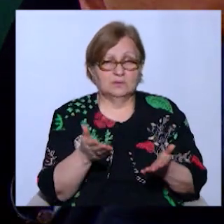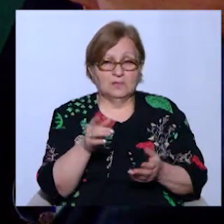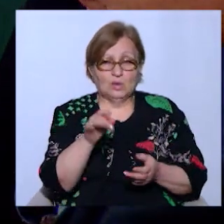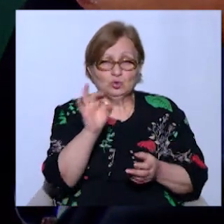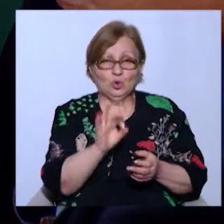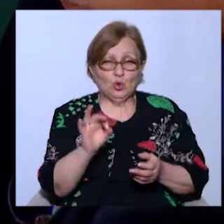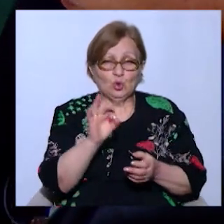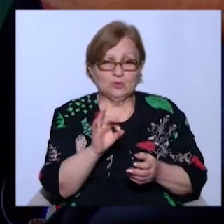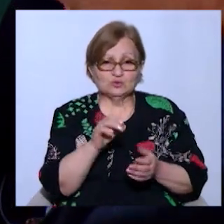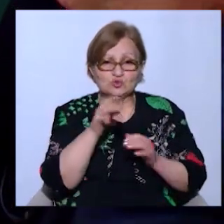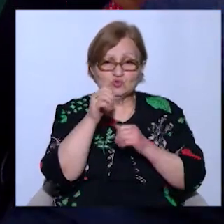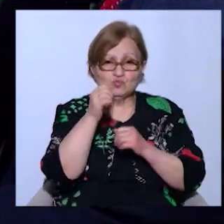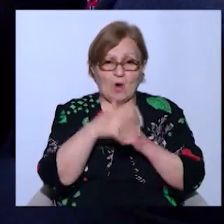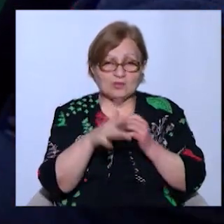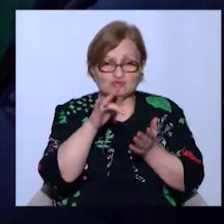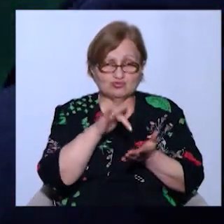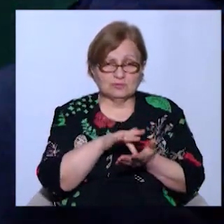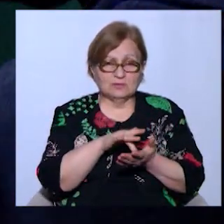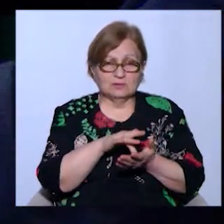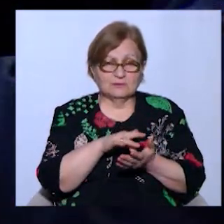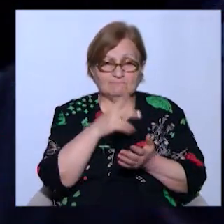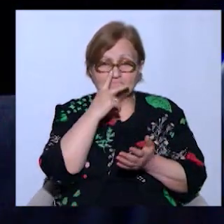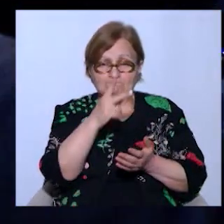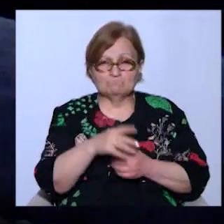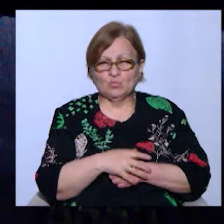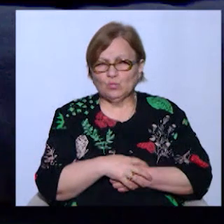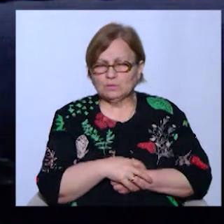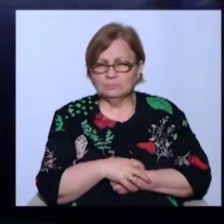არის, აგერ მოვიტანე ეს გვერდი გაყვა. ეხლა უყურებ მე.